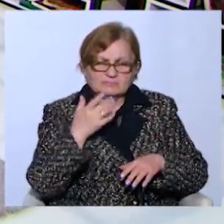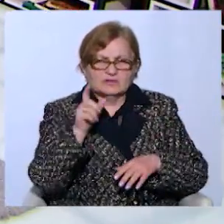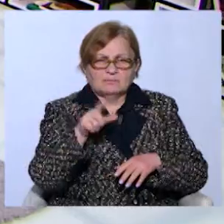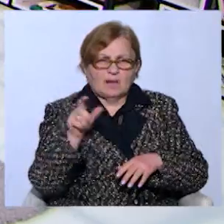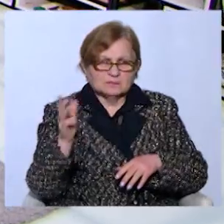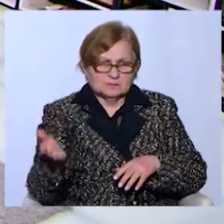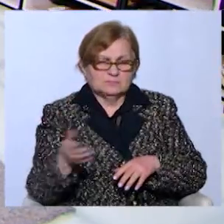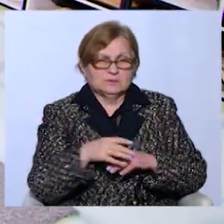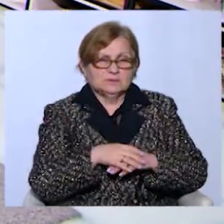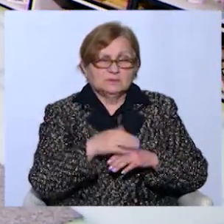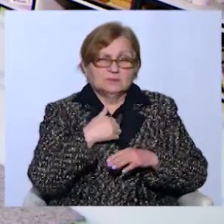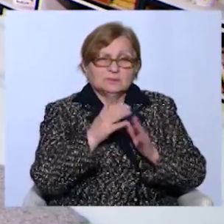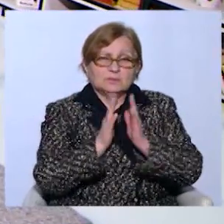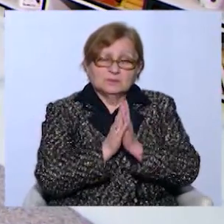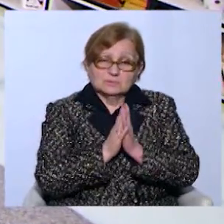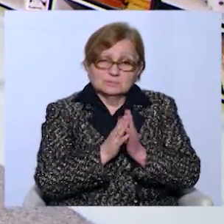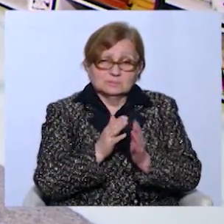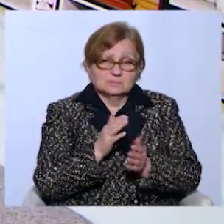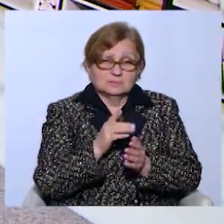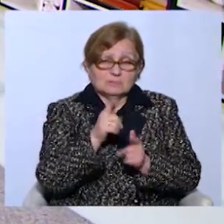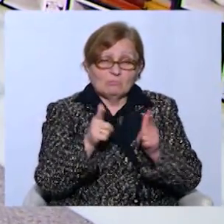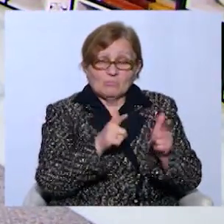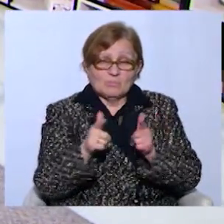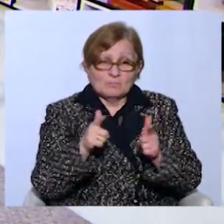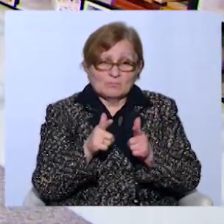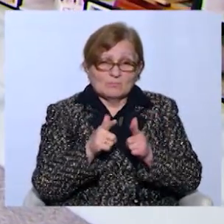ადამიანები. მინდა გთხოვოთ, რომ მოიმარაგოთ